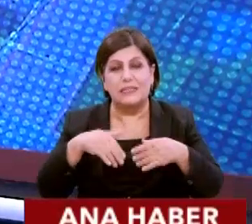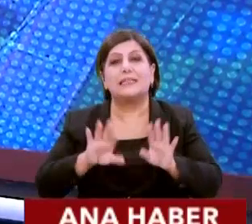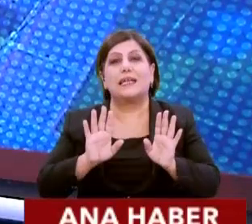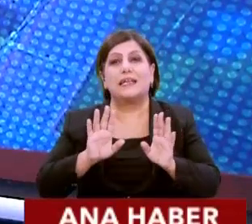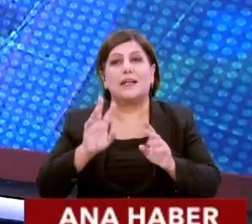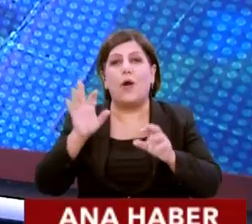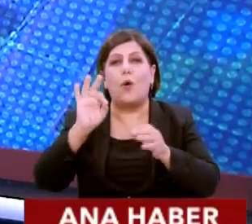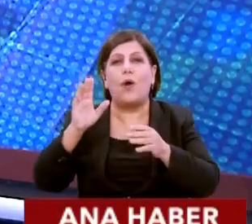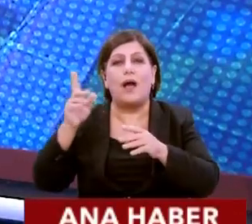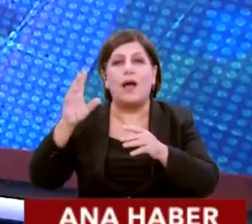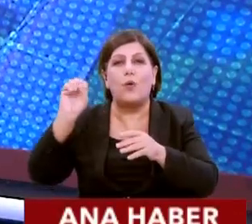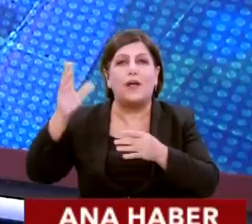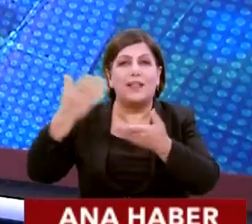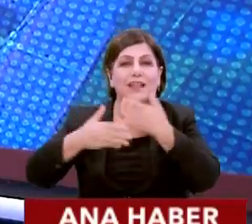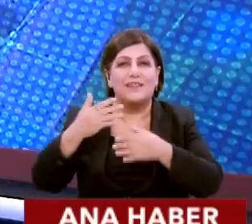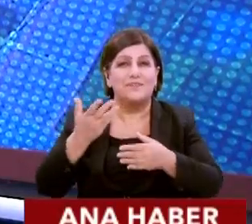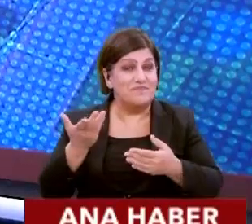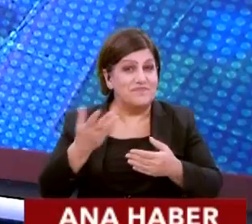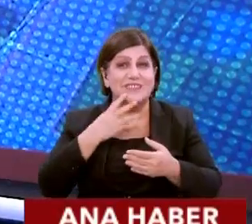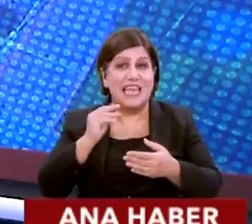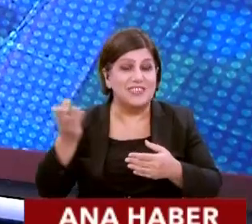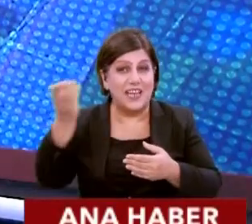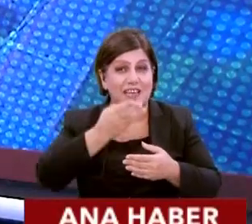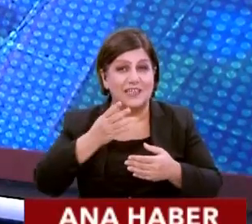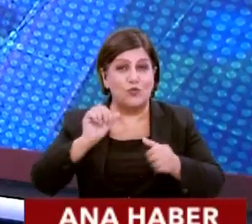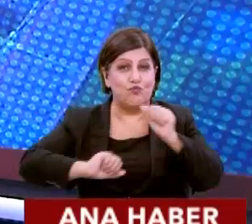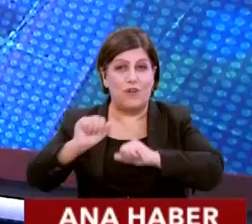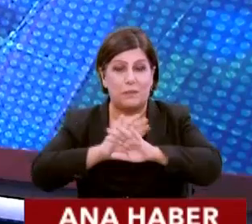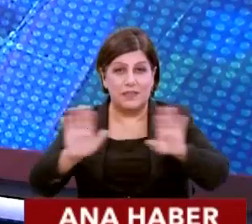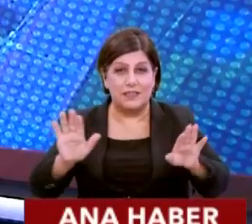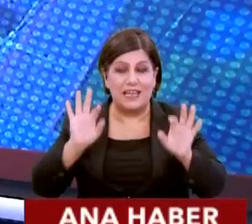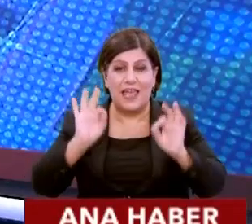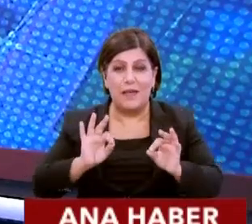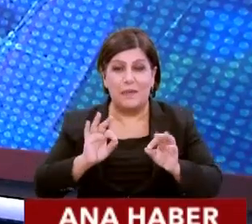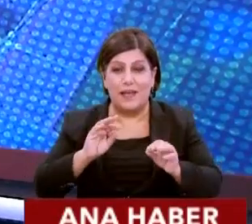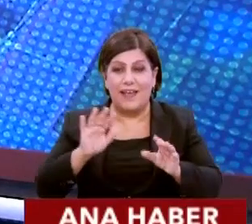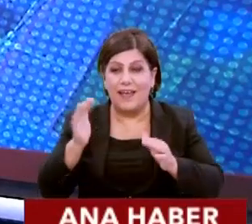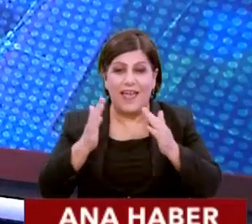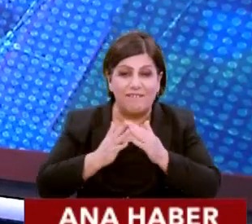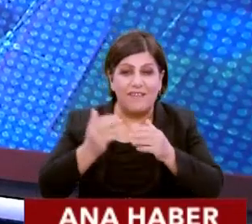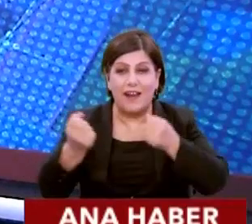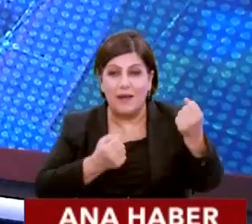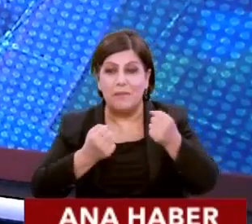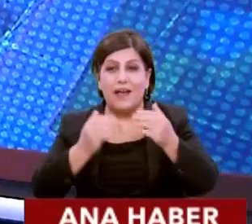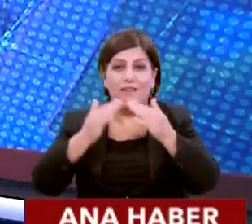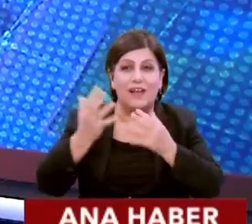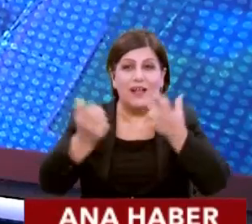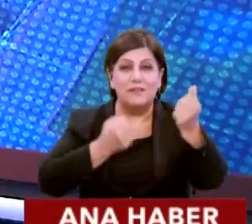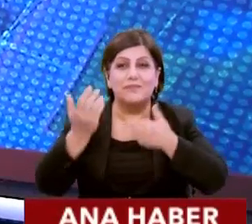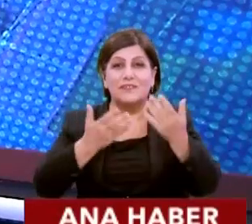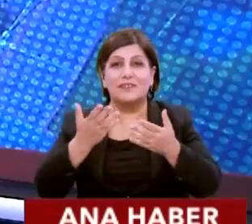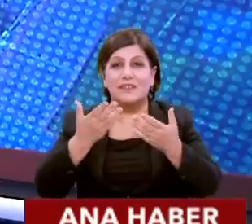aklıma geliyor ya gençler üniversiteyi bitirince hemen çeyiz peşinde ev araba peşinde koşacağımıza